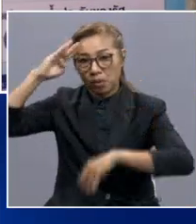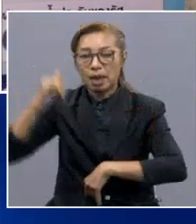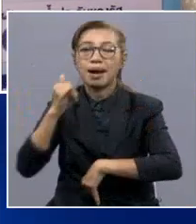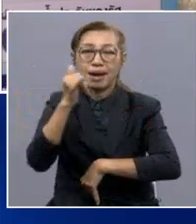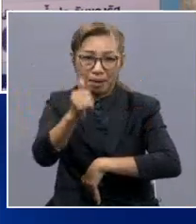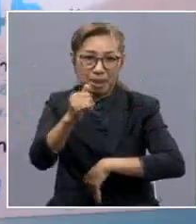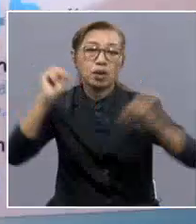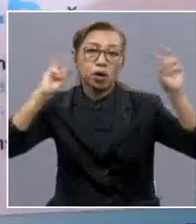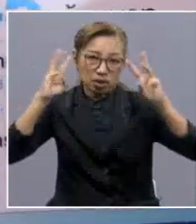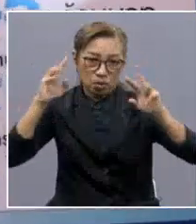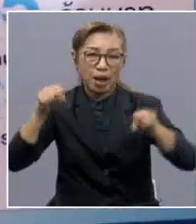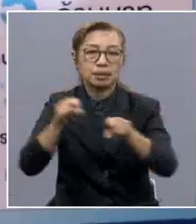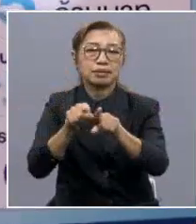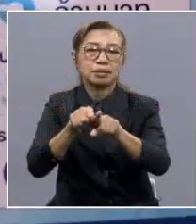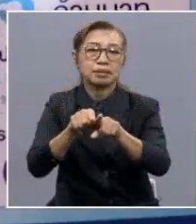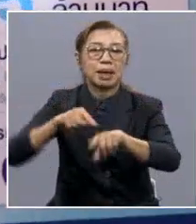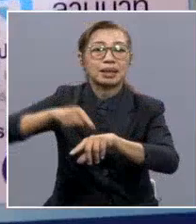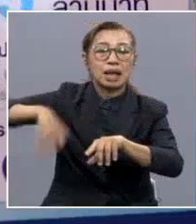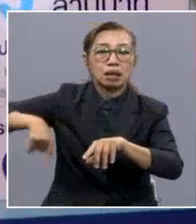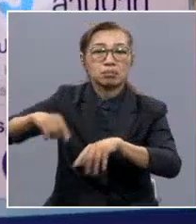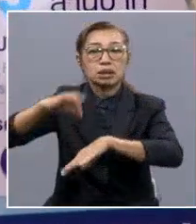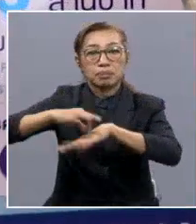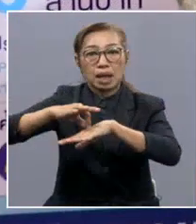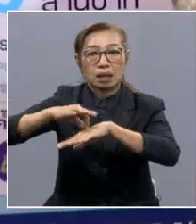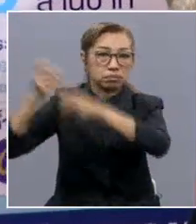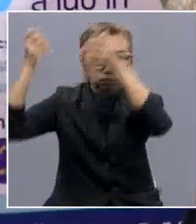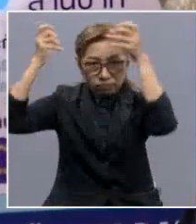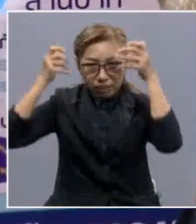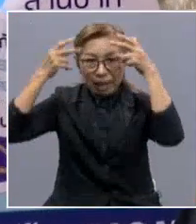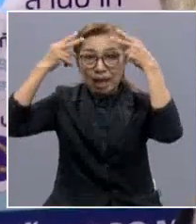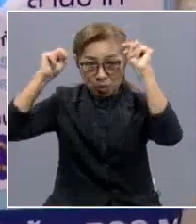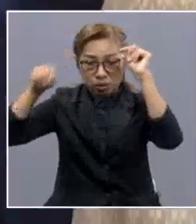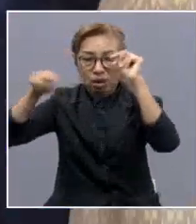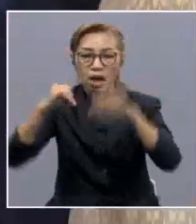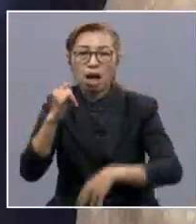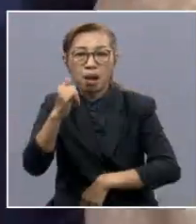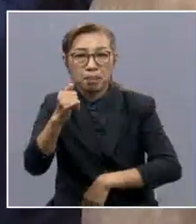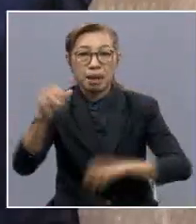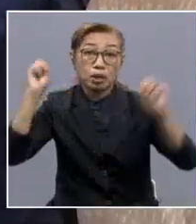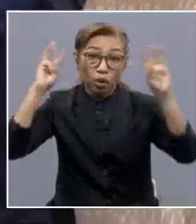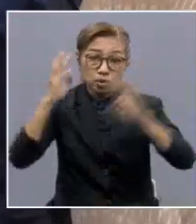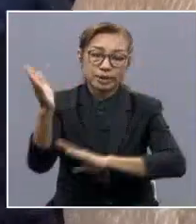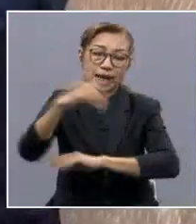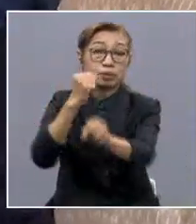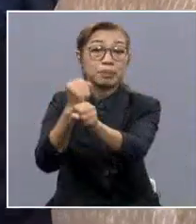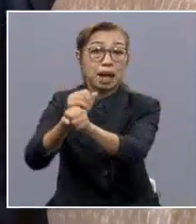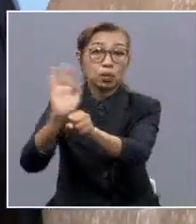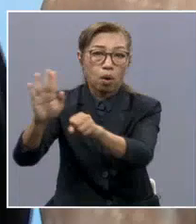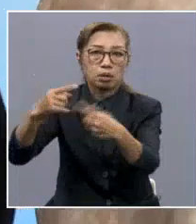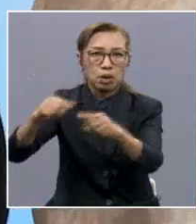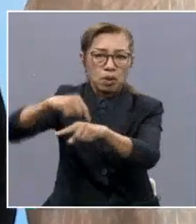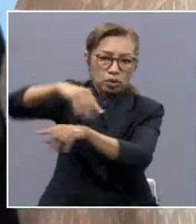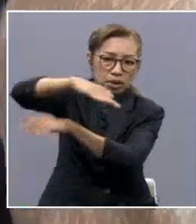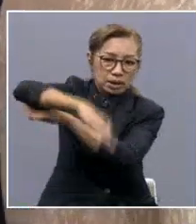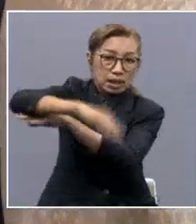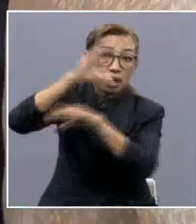จราชการนะครับไปในนามไปในหมวกของนายกแต่ก็แน่นอนนะครับจับตาว่าหลังจากเสร็จงานเสร็จแล้วเนี่ยตอนช่วงเย็นช่วงค่ำ